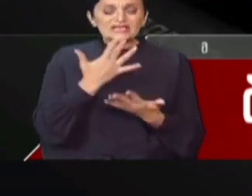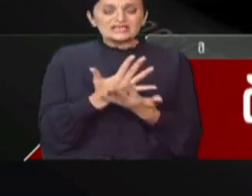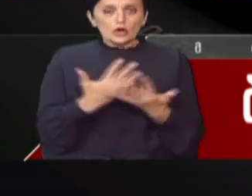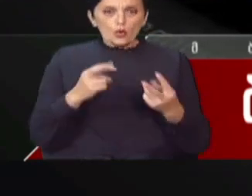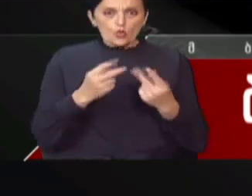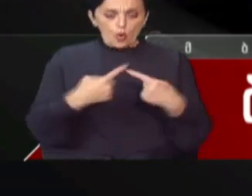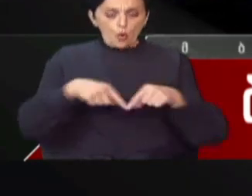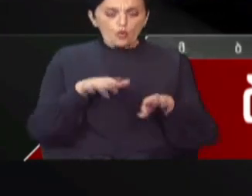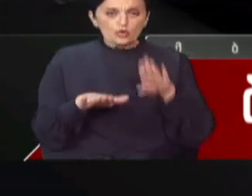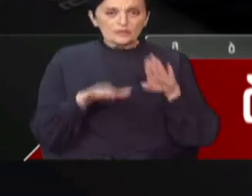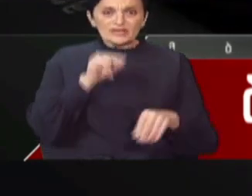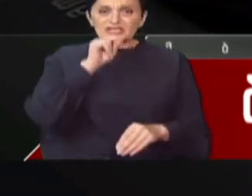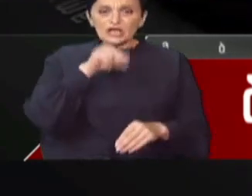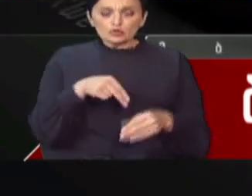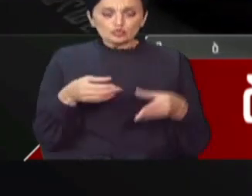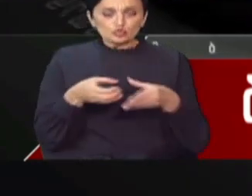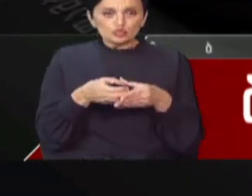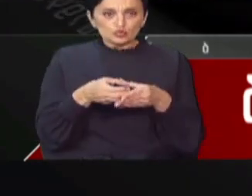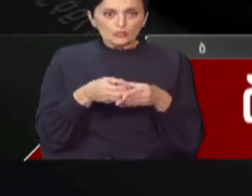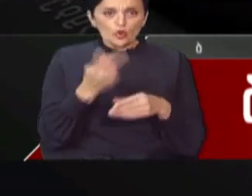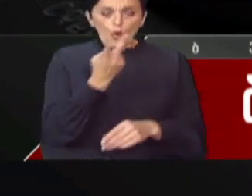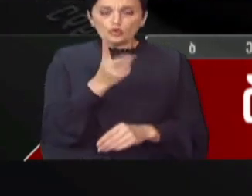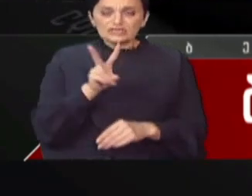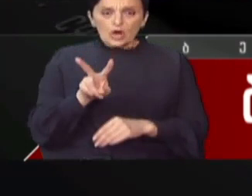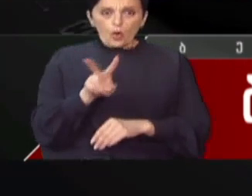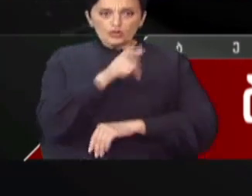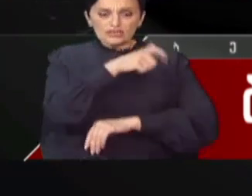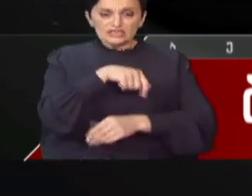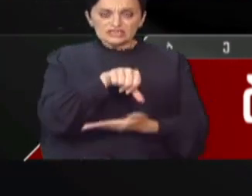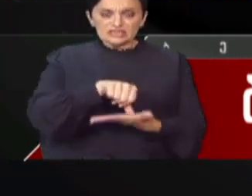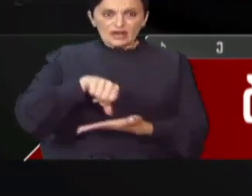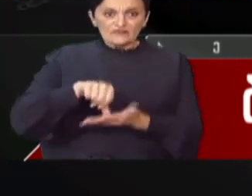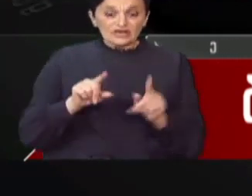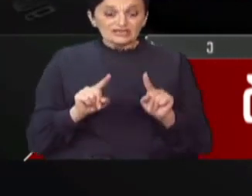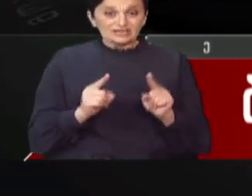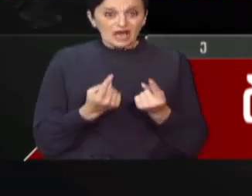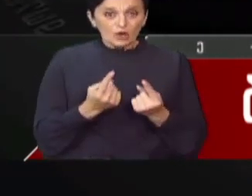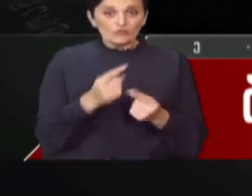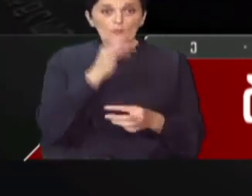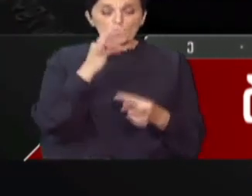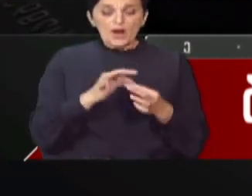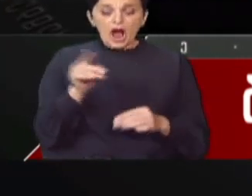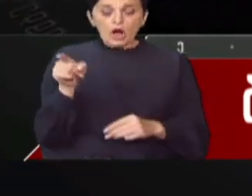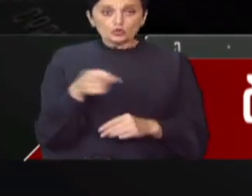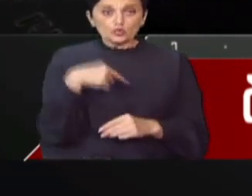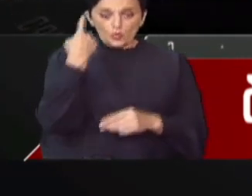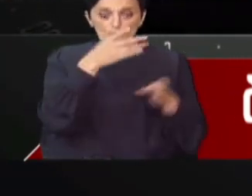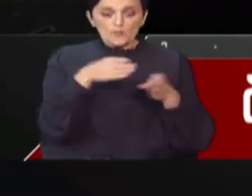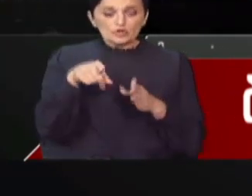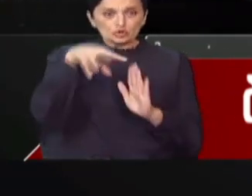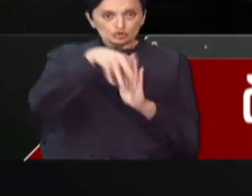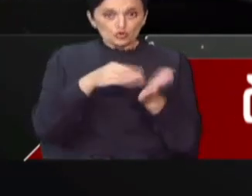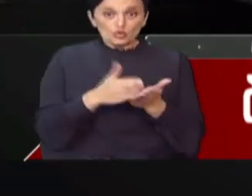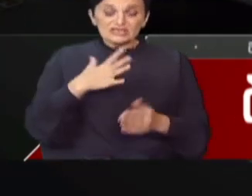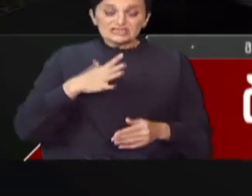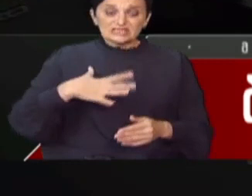ტრანსნაციონალური ორგანიზებული დანაშაულებრივი ჯგუფის 22 წევრი. Დაკავებულ და პასუხისგებაში მიცემულ პირებს შორის არიან